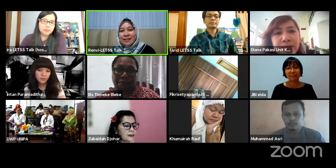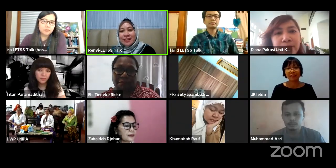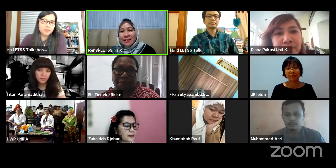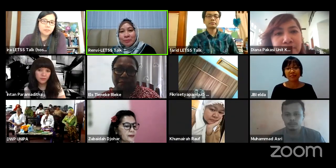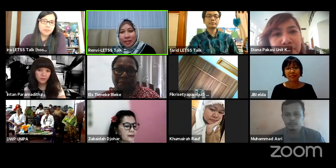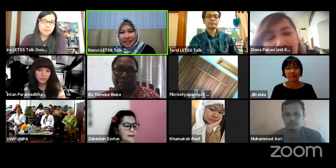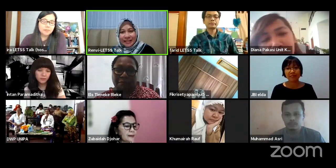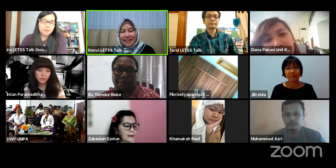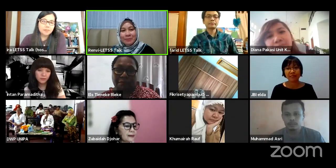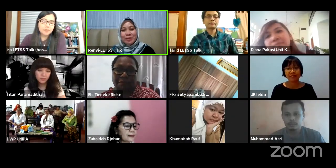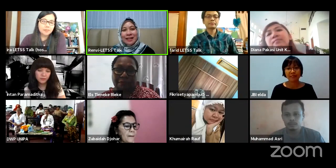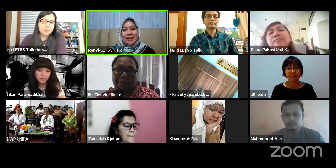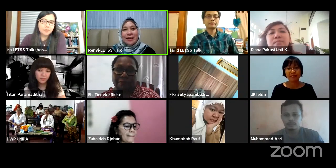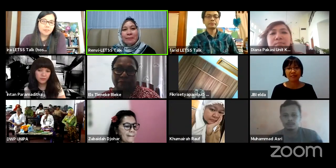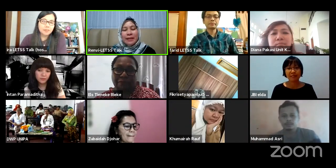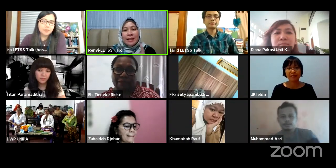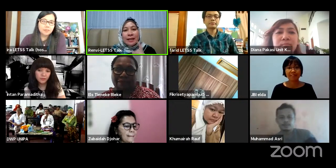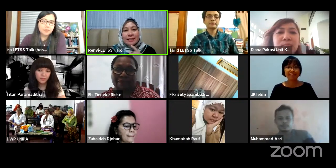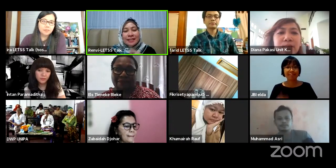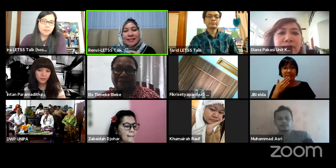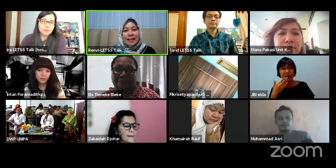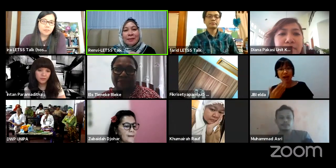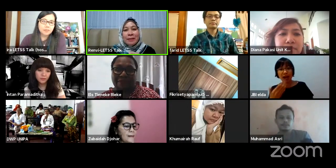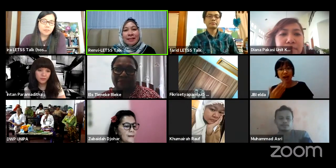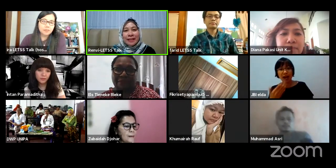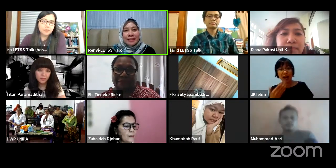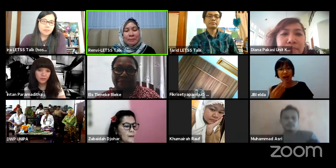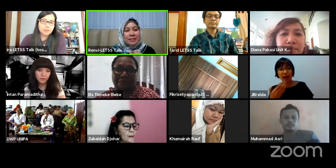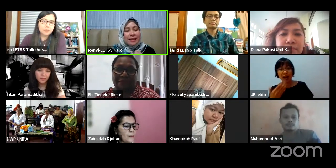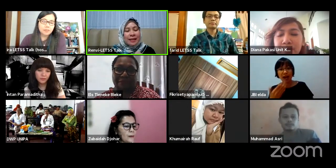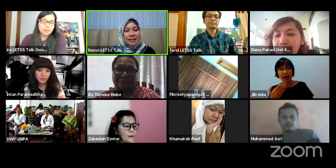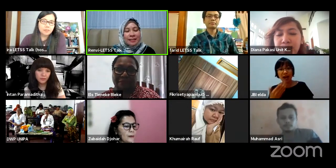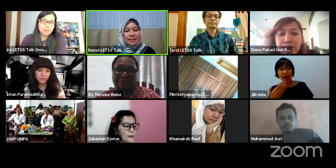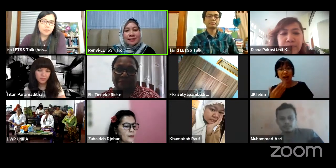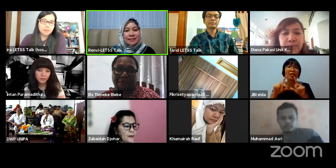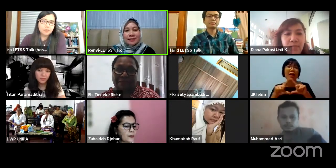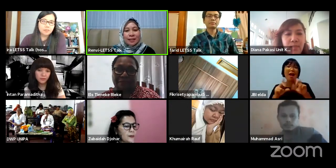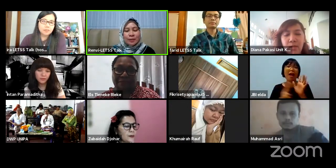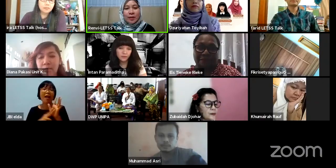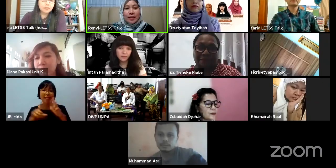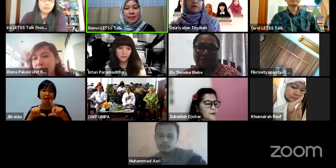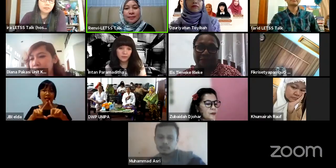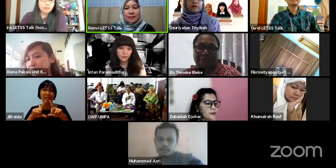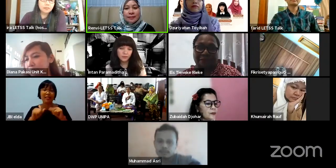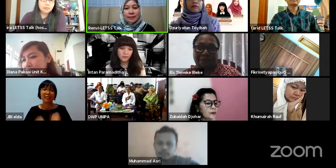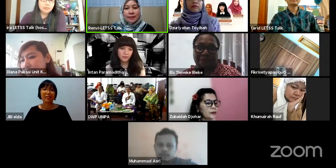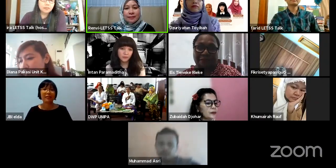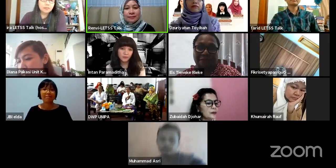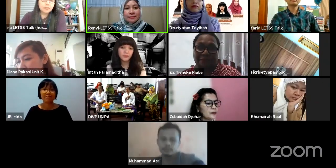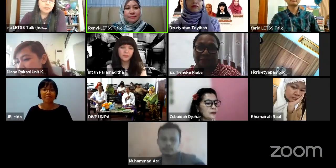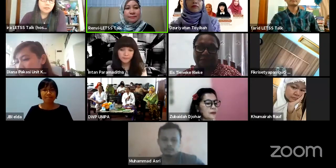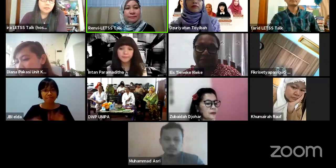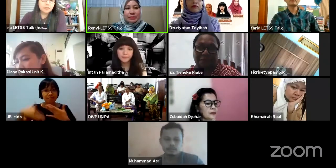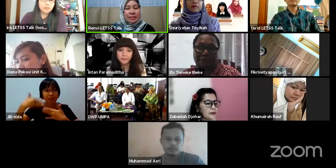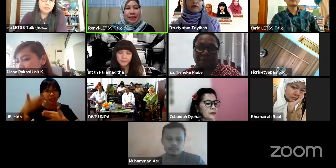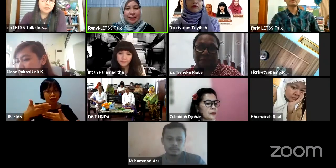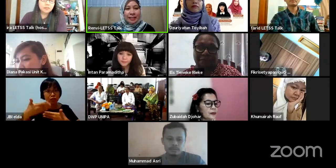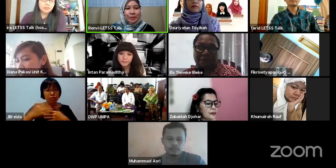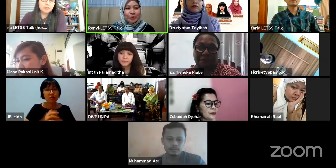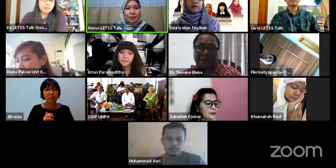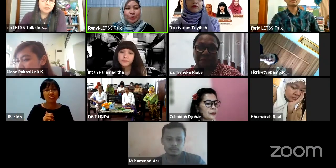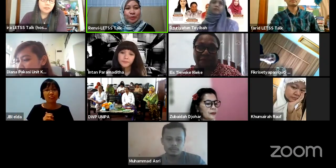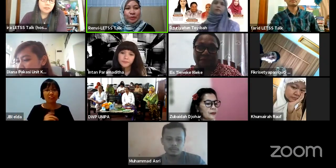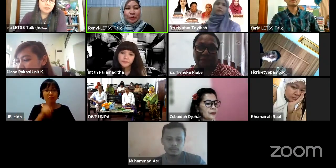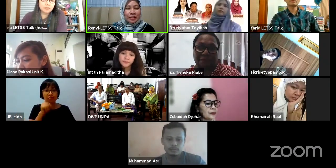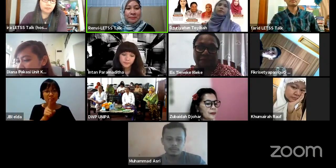dari Bu Regina tadi ya, Bu ya. Baik, nanti saya akan ke Mbak Intan, tapi saya ingin satu orang peserta